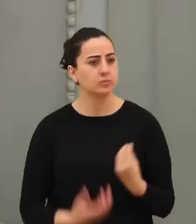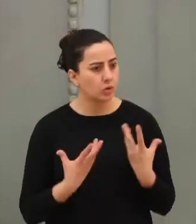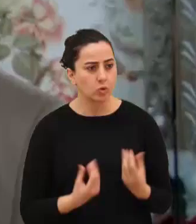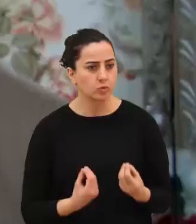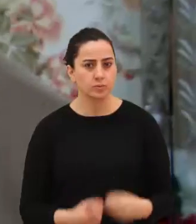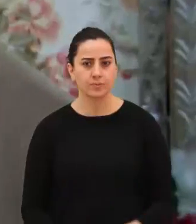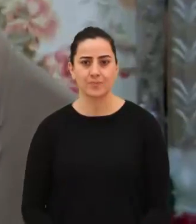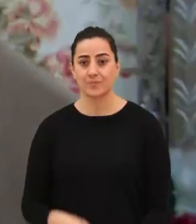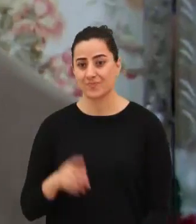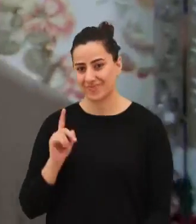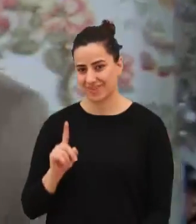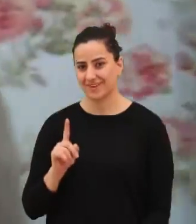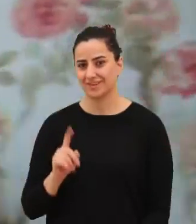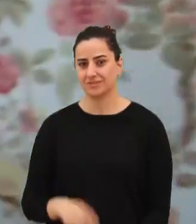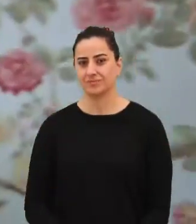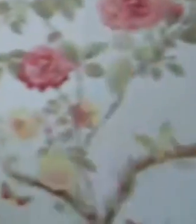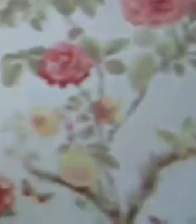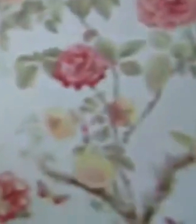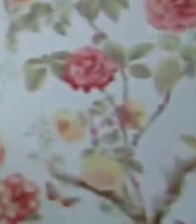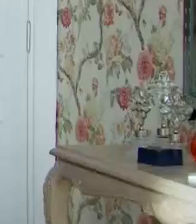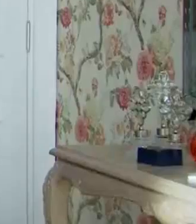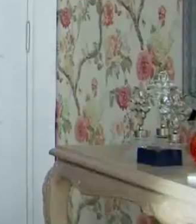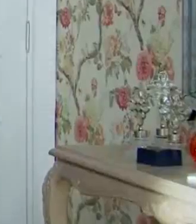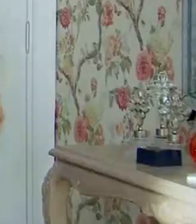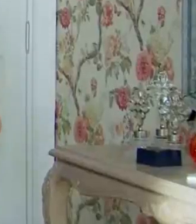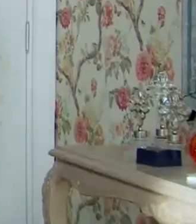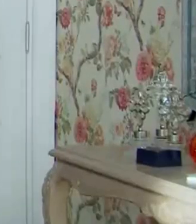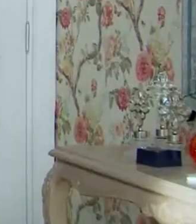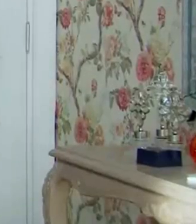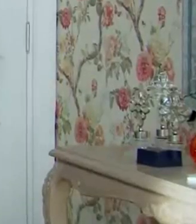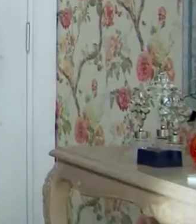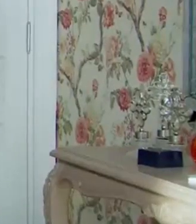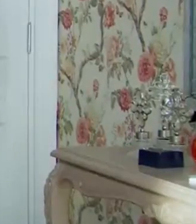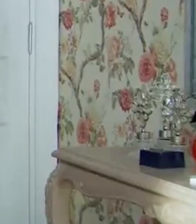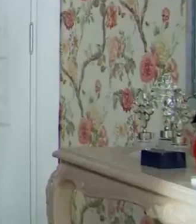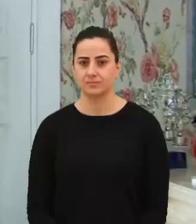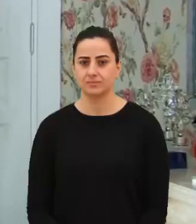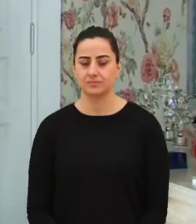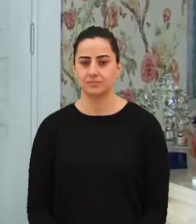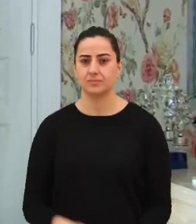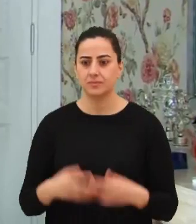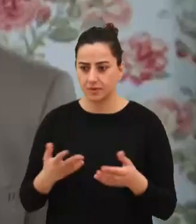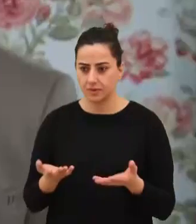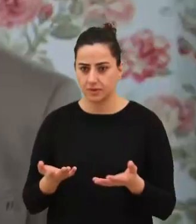Dinliyorum. Önce bir kapımı bağlayayım sonra. Rüyam'ın odasındalar. Kapının kolu Rami'nin elinde kaldı. Ayda.